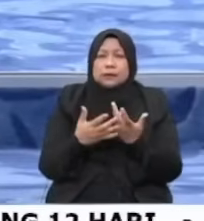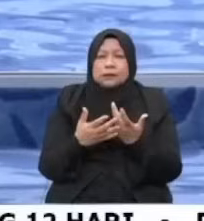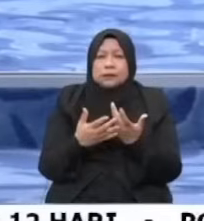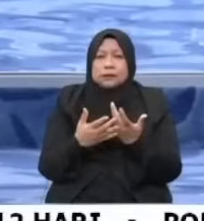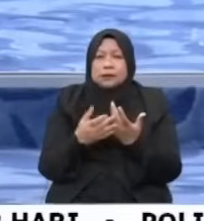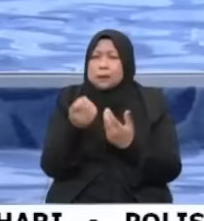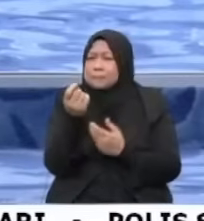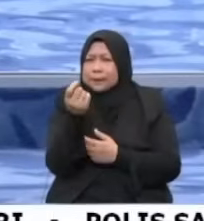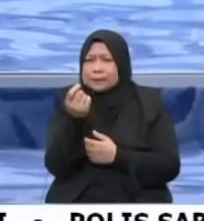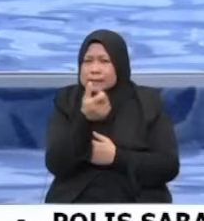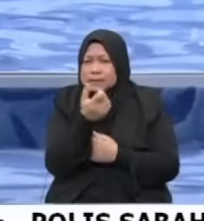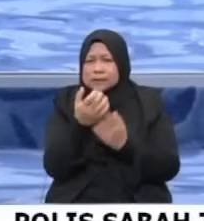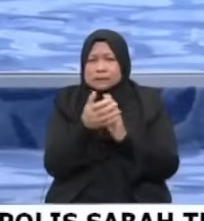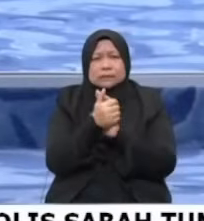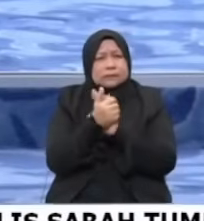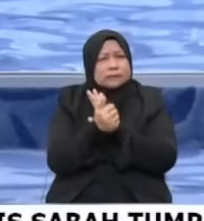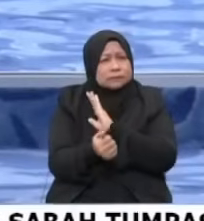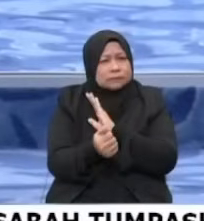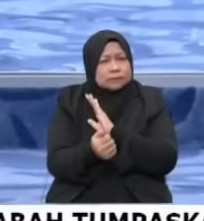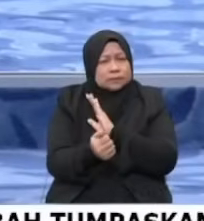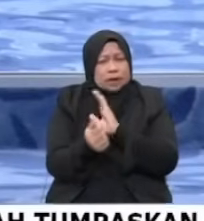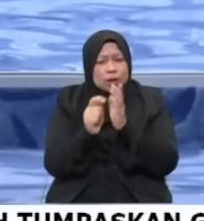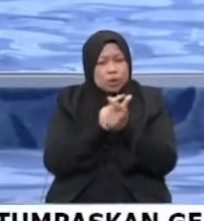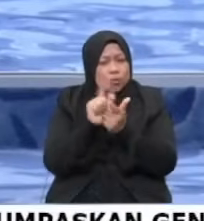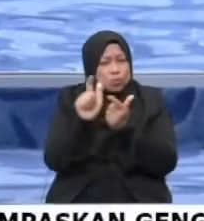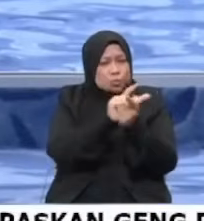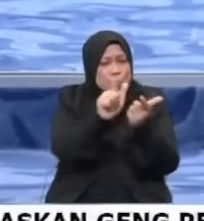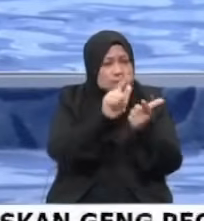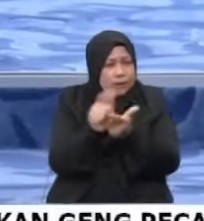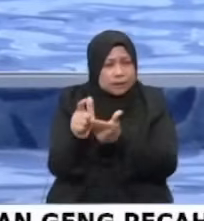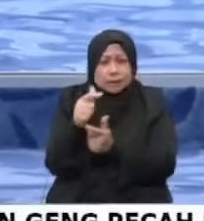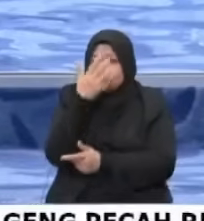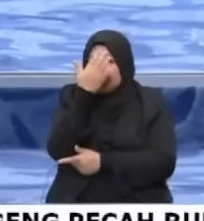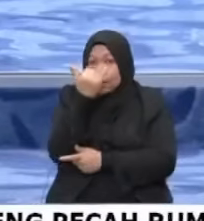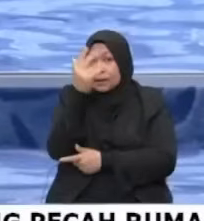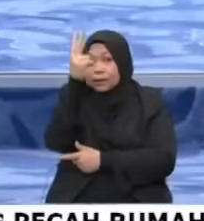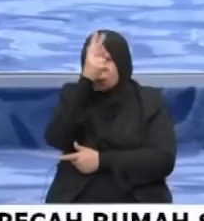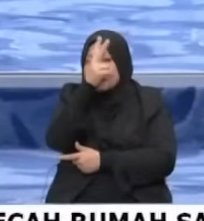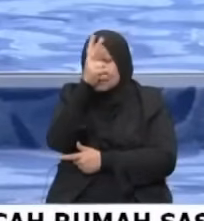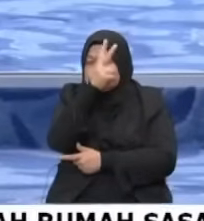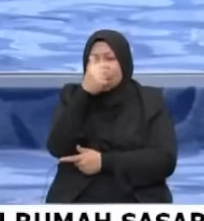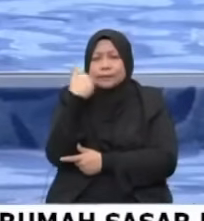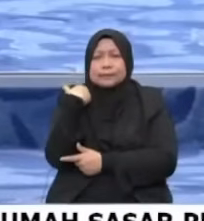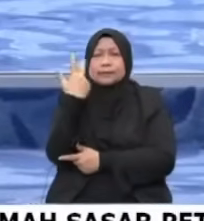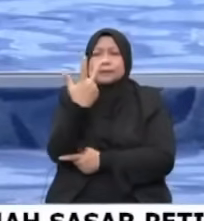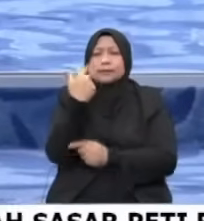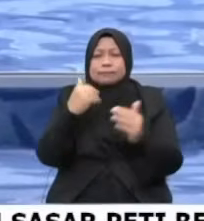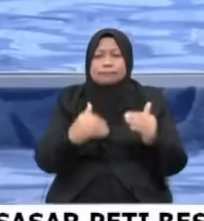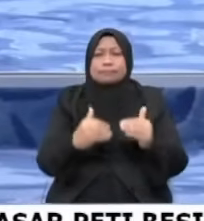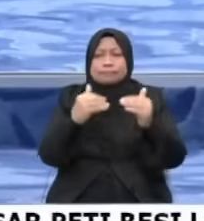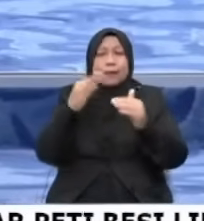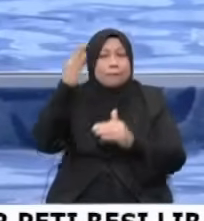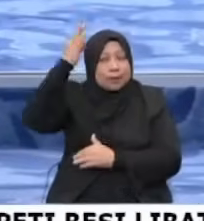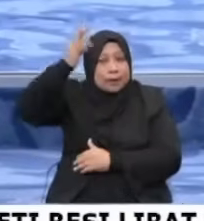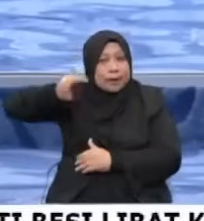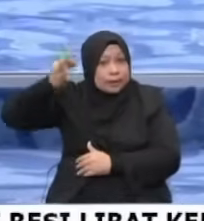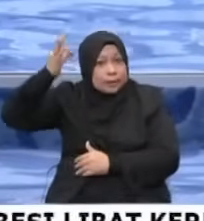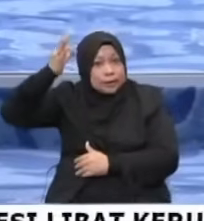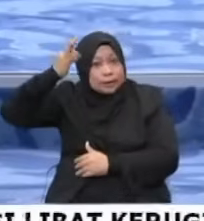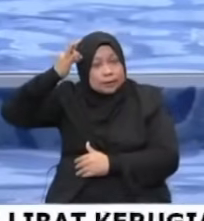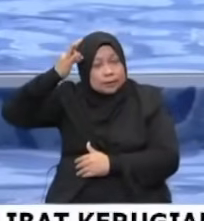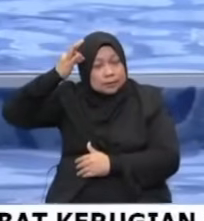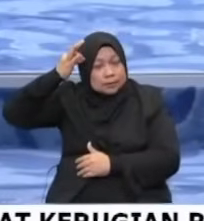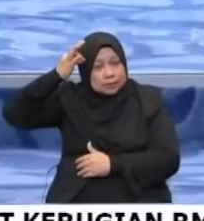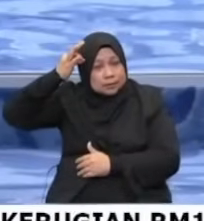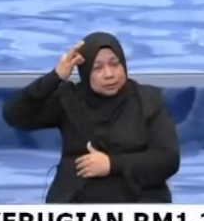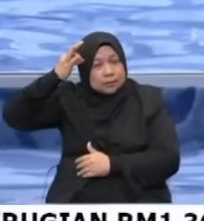pantasan dan kecepatan kelulusan kerana Malaysia ini ada tiga peringkat Federal persekutuan